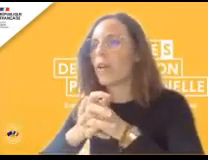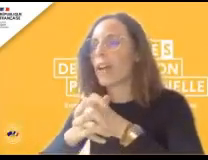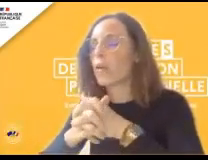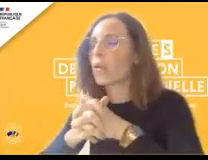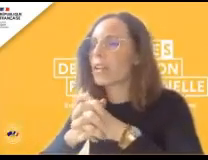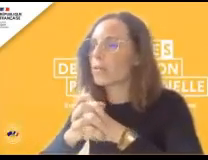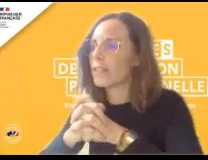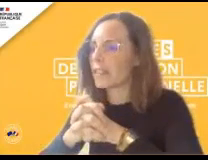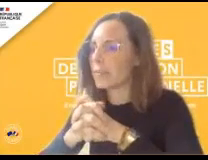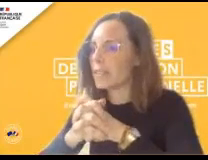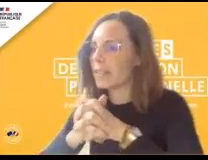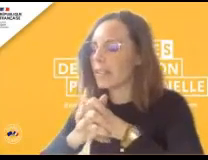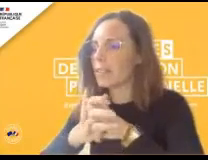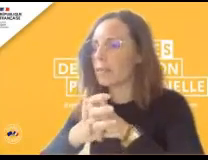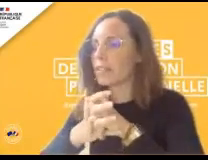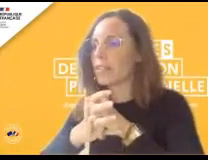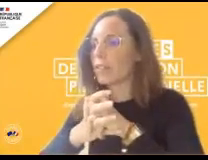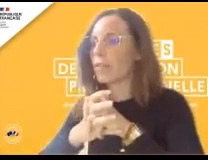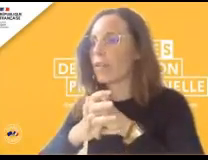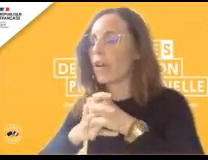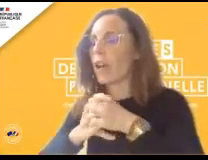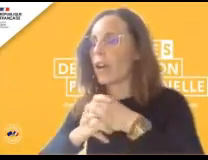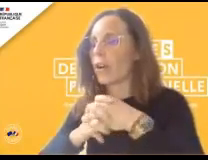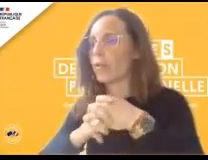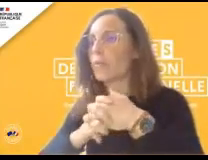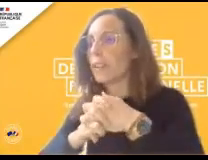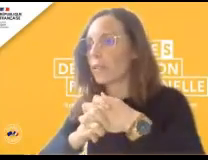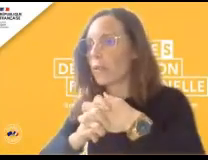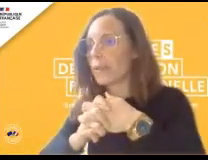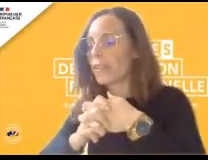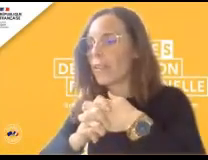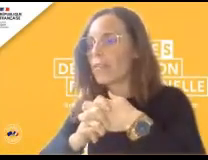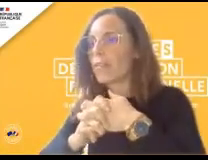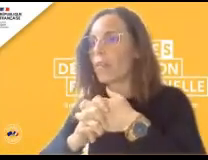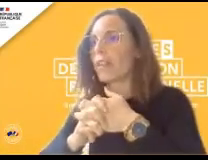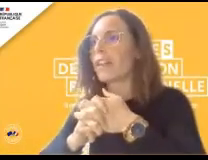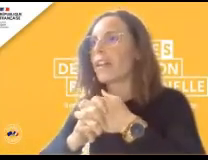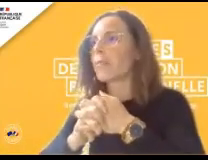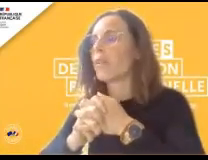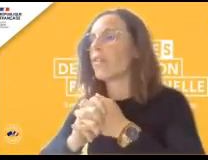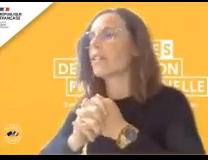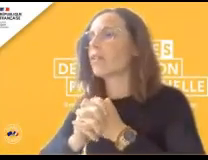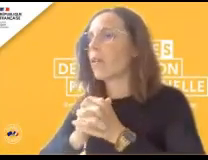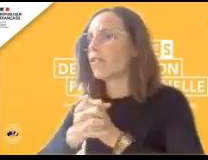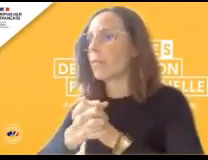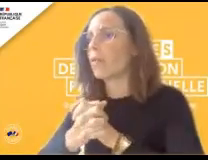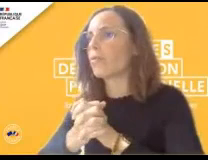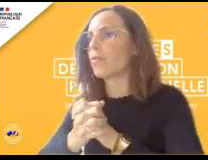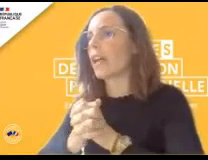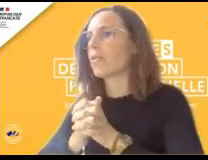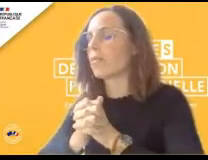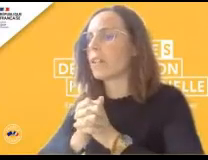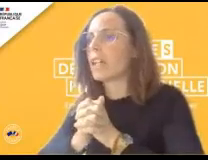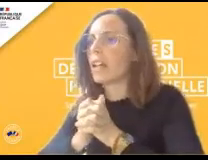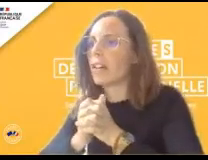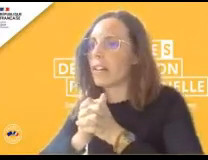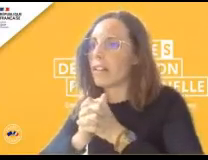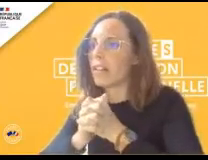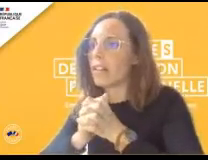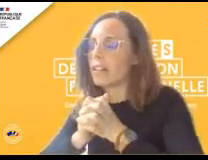réseau EVA, on a le réseau des CIBC, qui sont des centres de bilan de compétences. On a également les trois chambres consulaires,